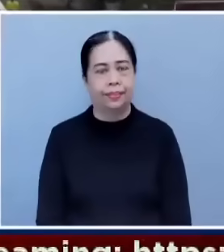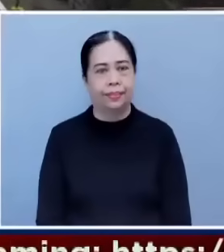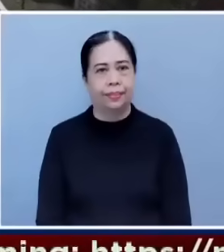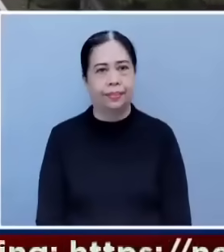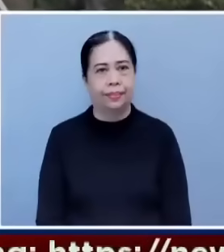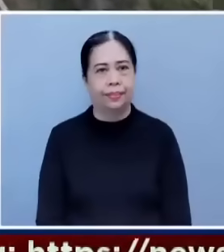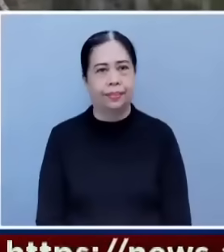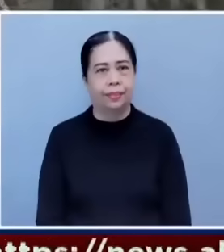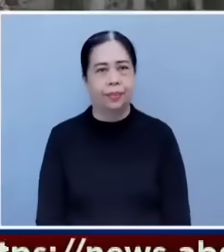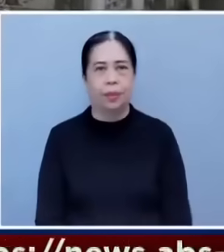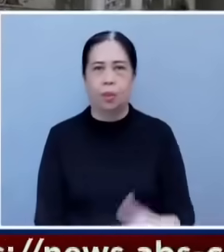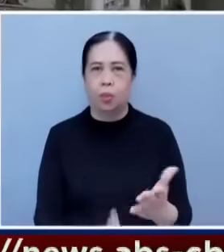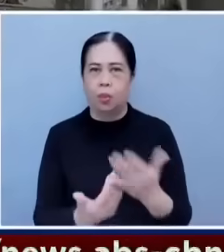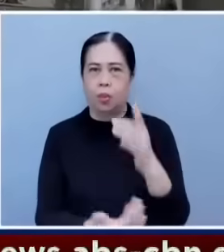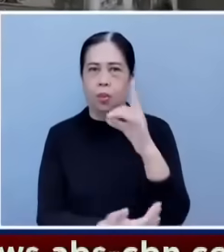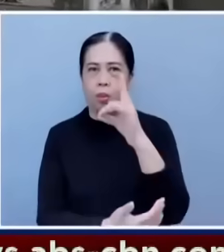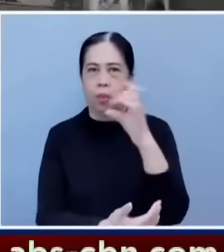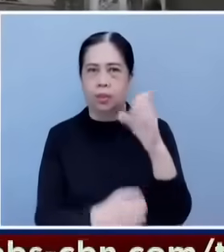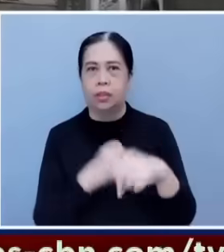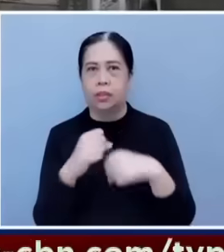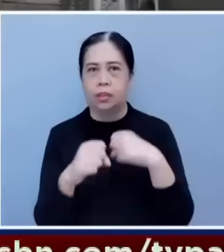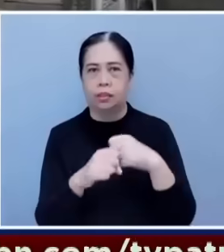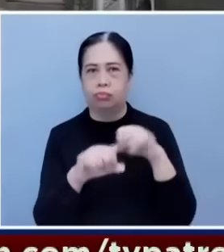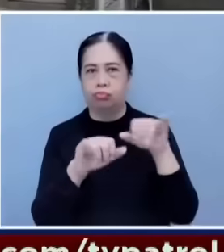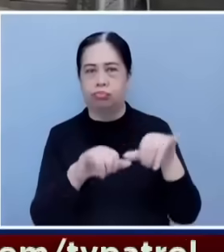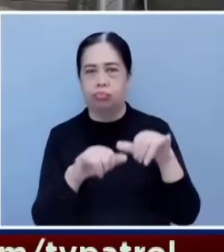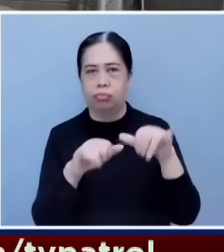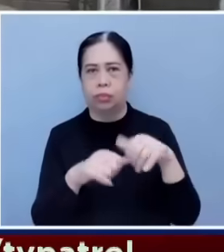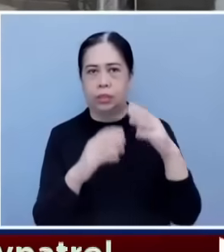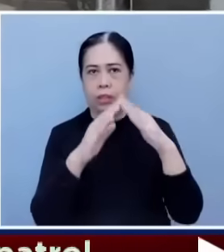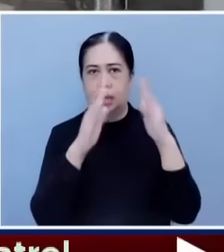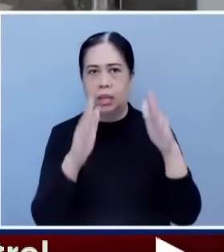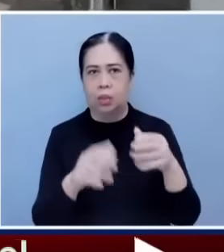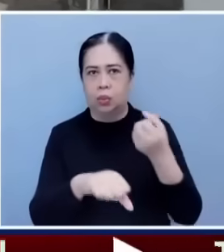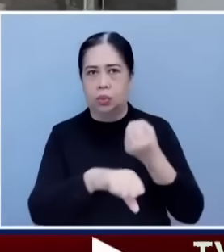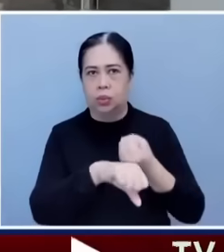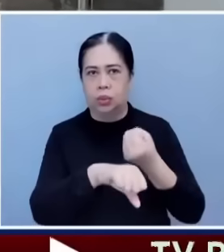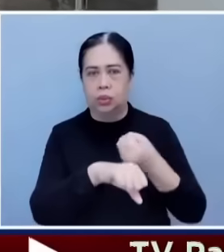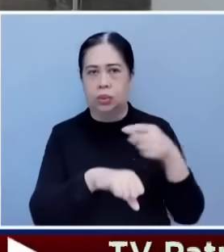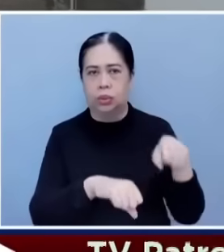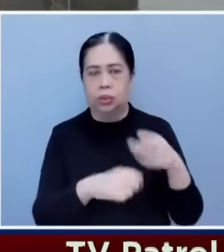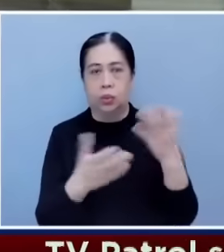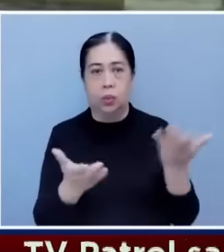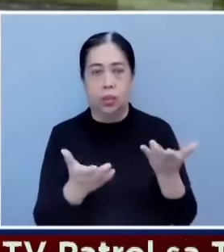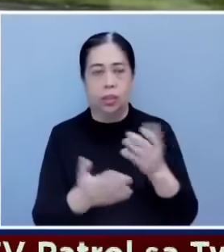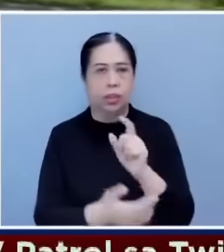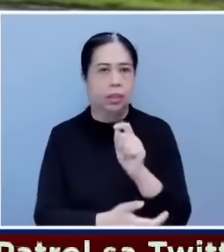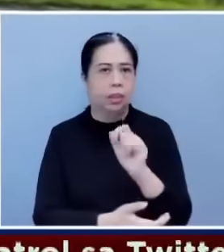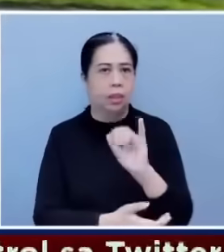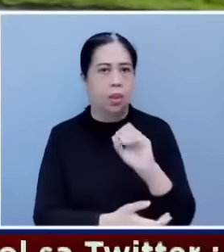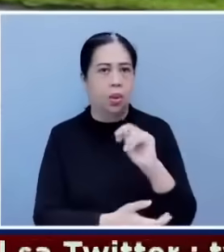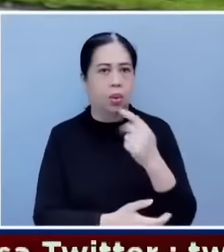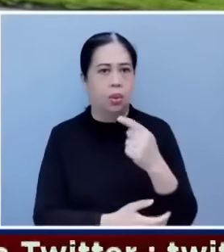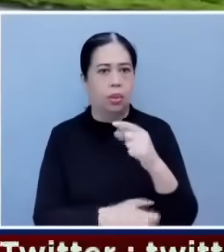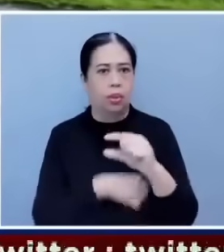Mag-iisang daang taon na na nakatirik ang bahay na bato na ito sa Chaong, Quezon.